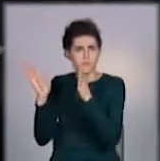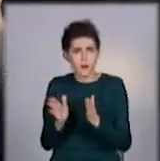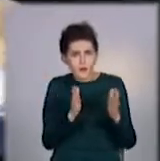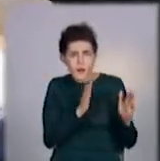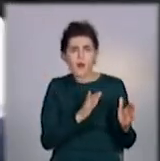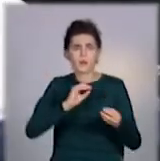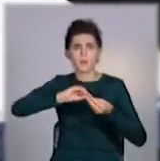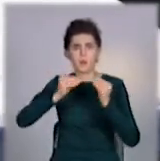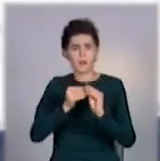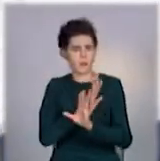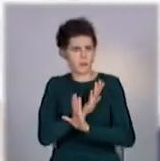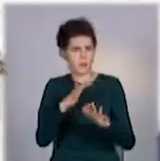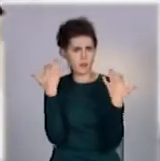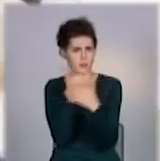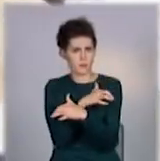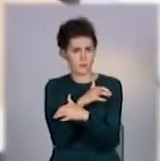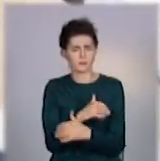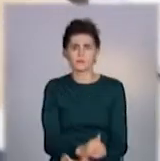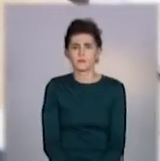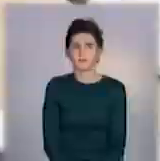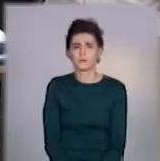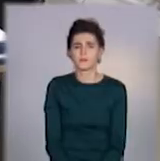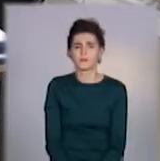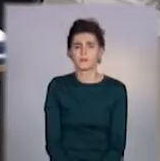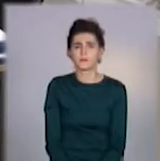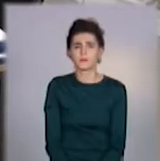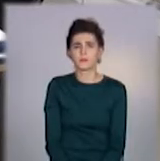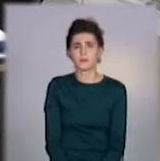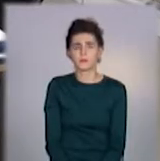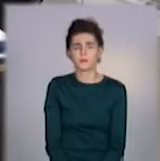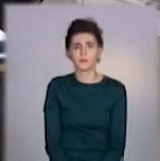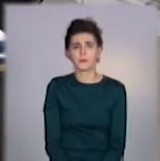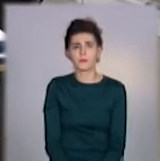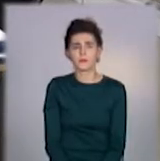не була такою помітною. Максим Чумак, Сергій Чакригін, телеканал «Донбас».